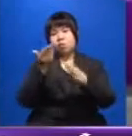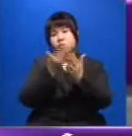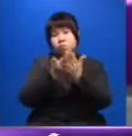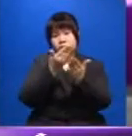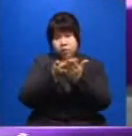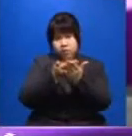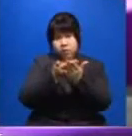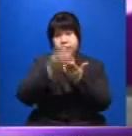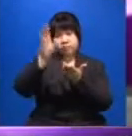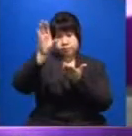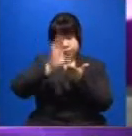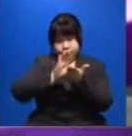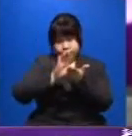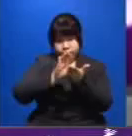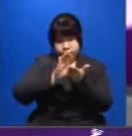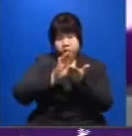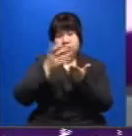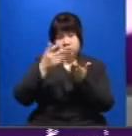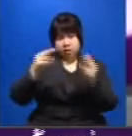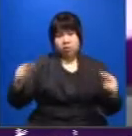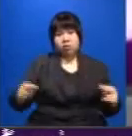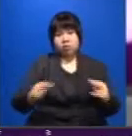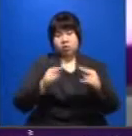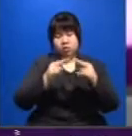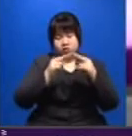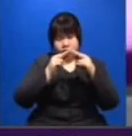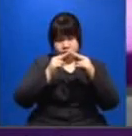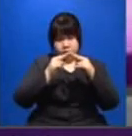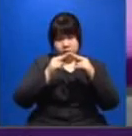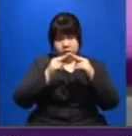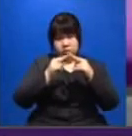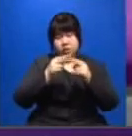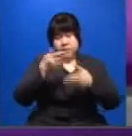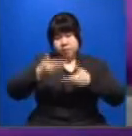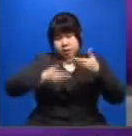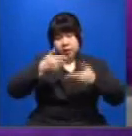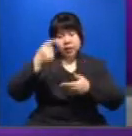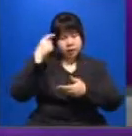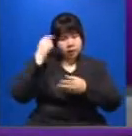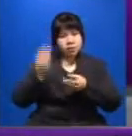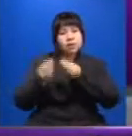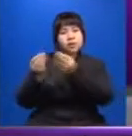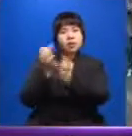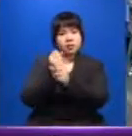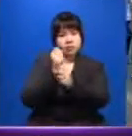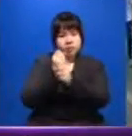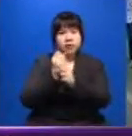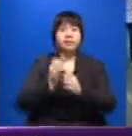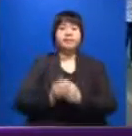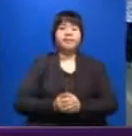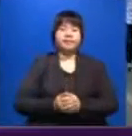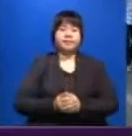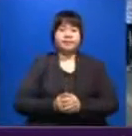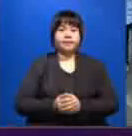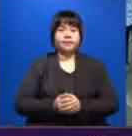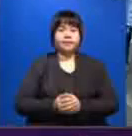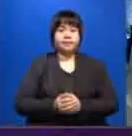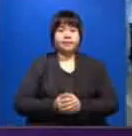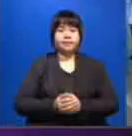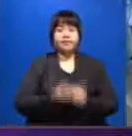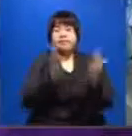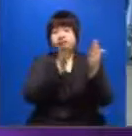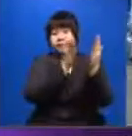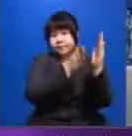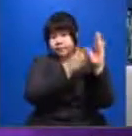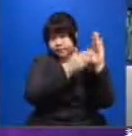จำนำข้าวและประกาศคืนพื้นที่กระทรวงพาณิชย์ให้เจ้าหน้าที่กลับเข้าทำงานค่ะกลุ่มเกษตรกรชาวนาจากภาคตะวันตก